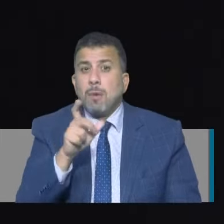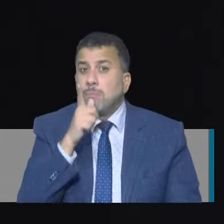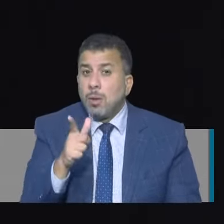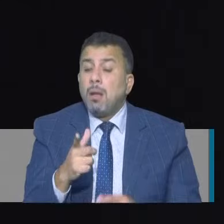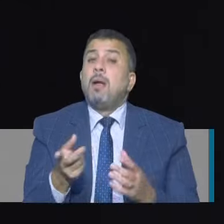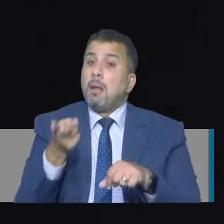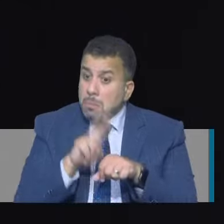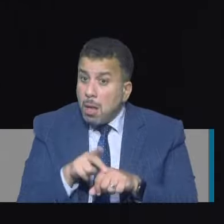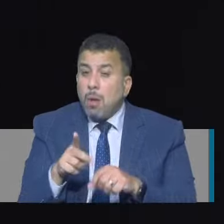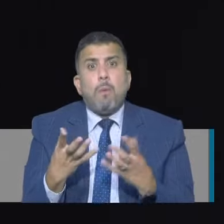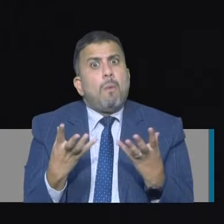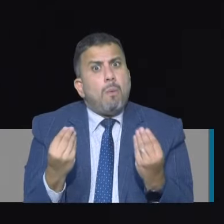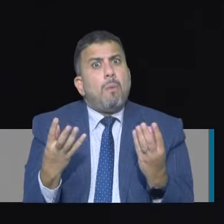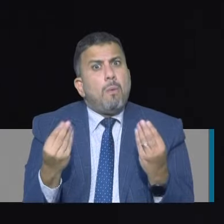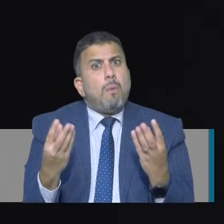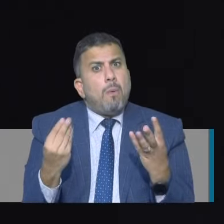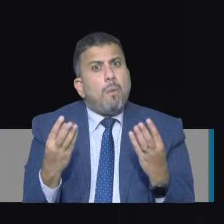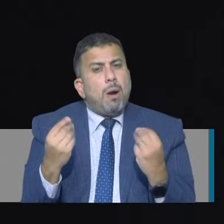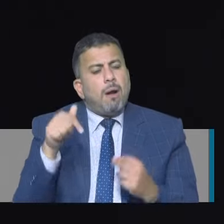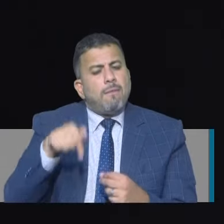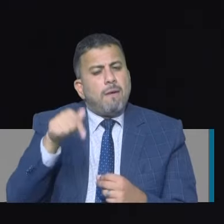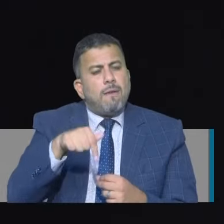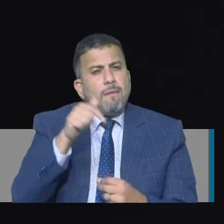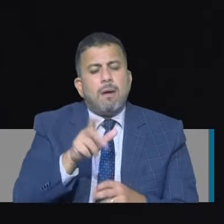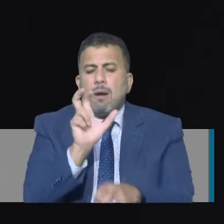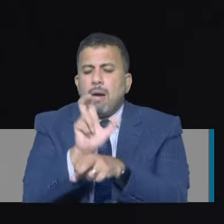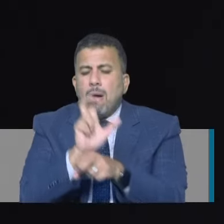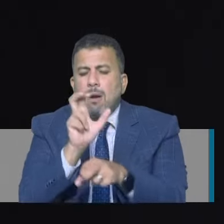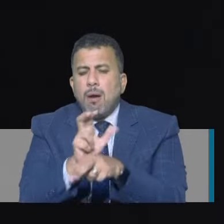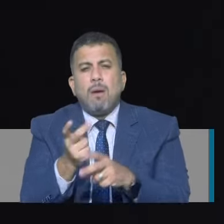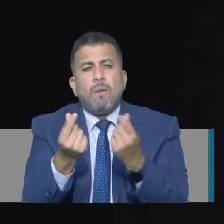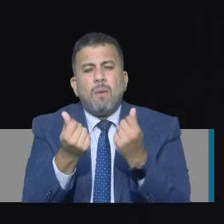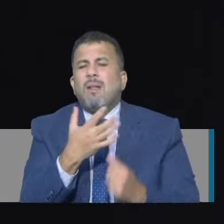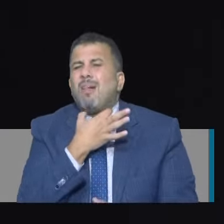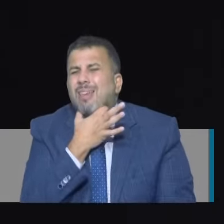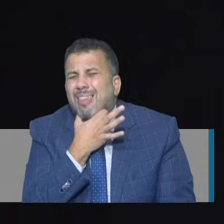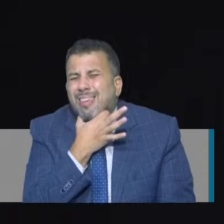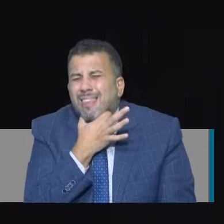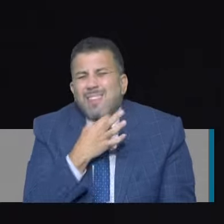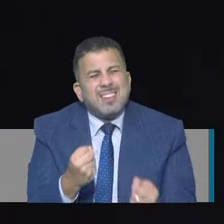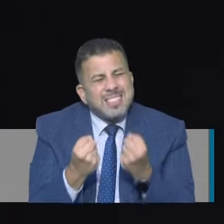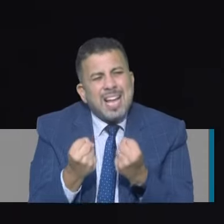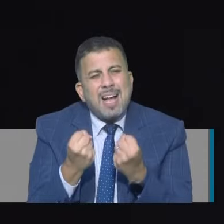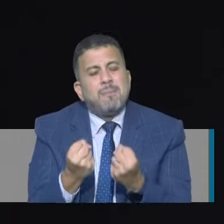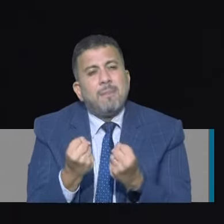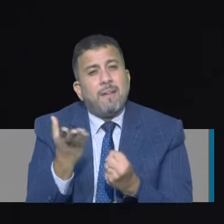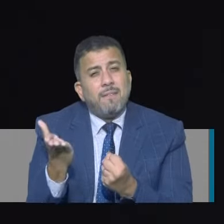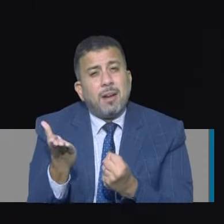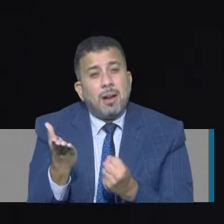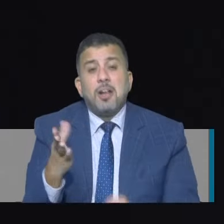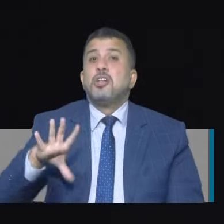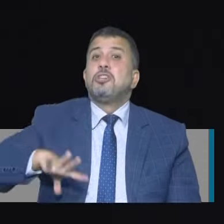هناك العديد من حالات الغارمين والمعوزين فجاءت